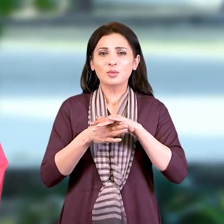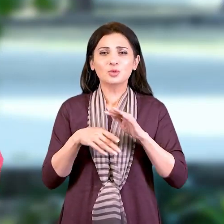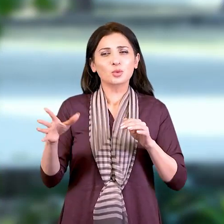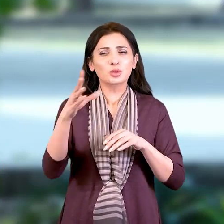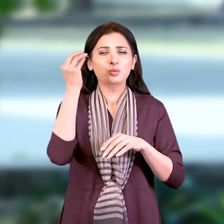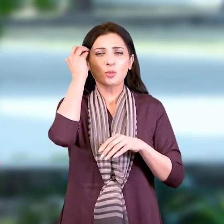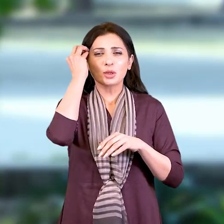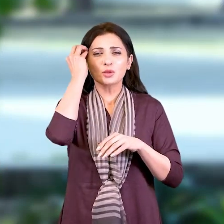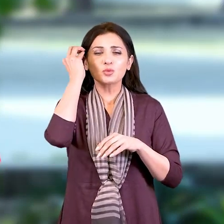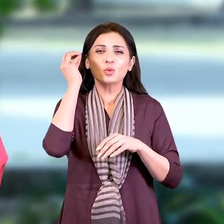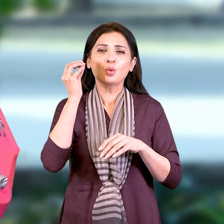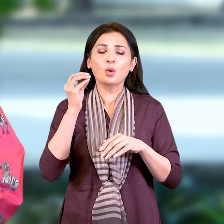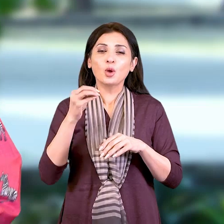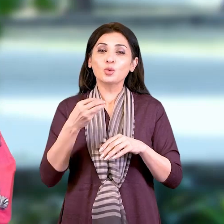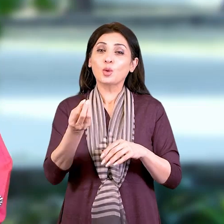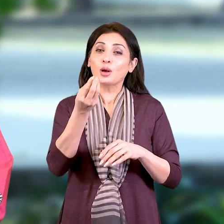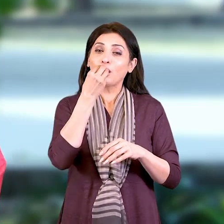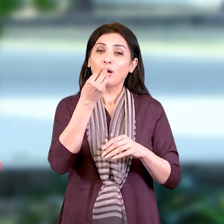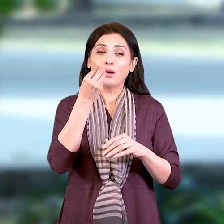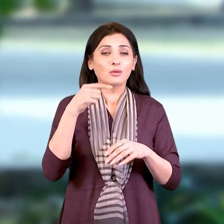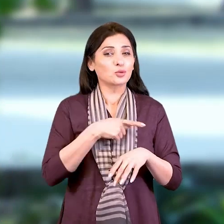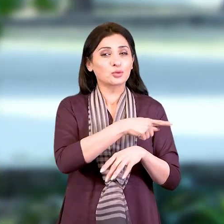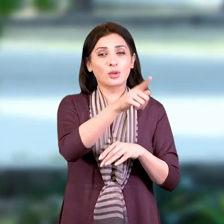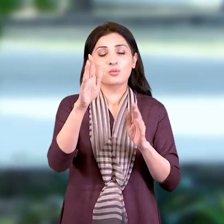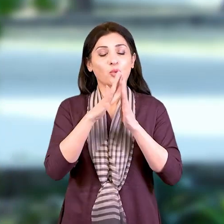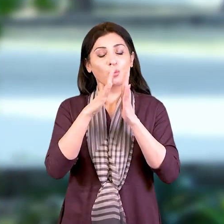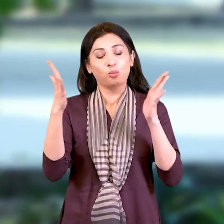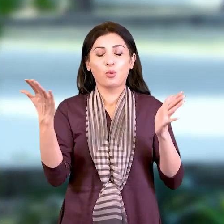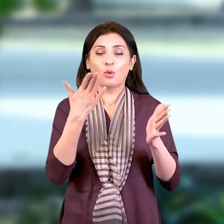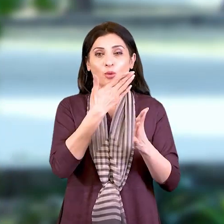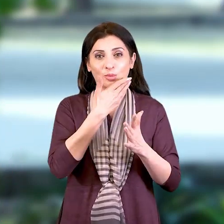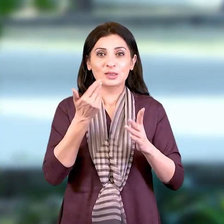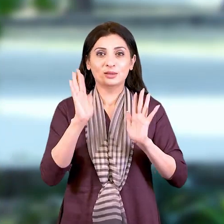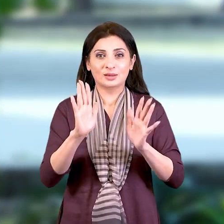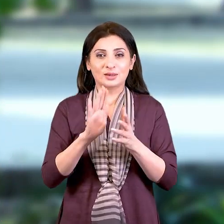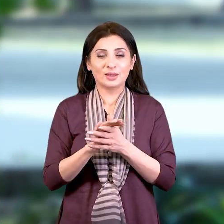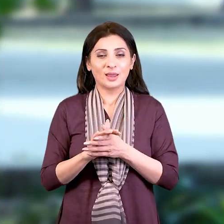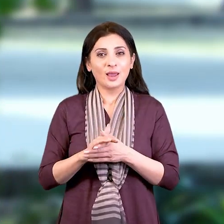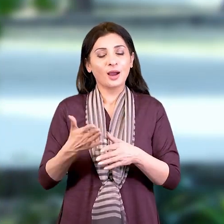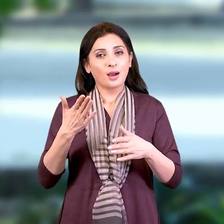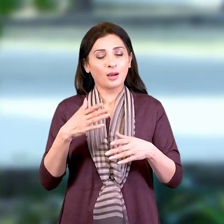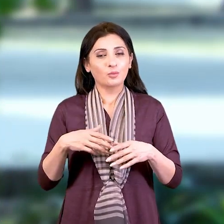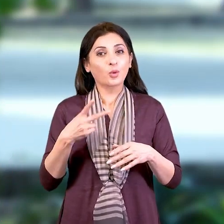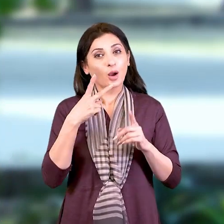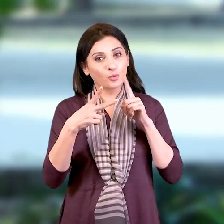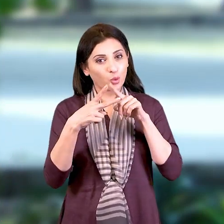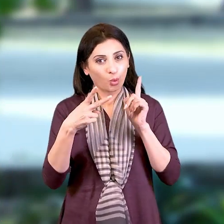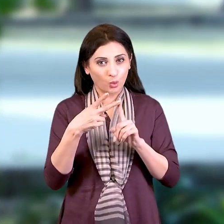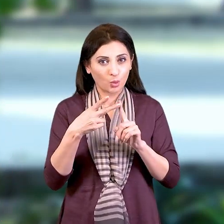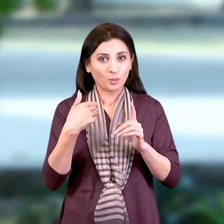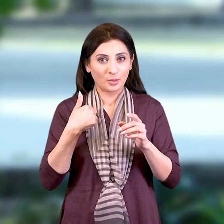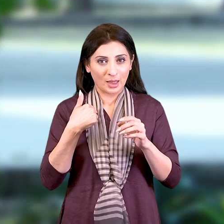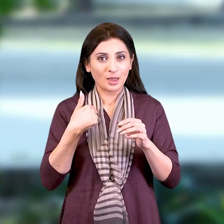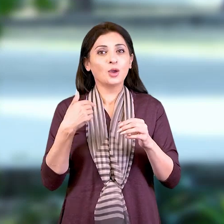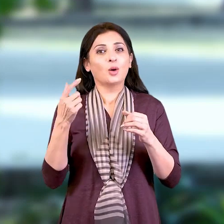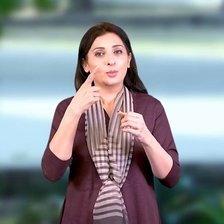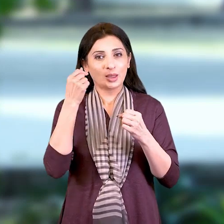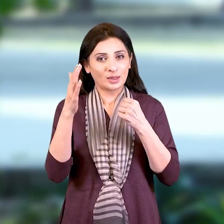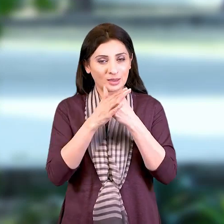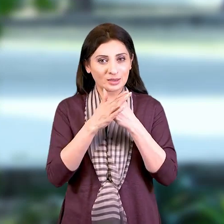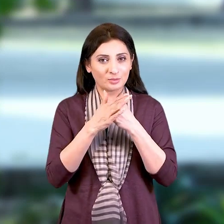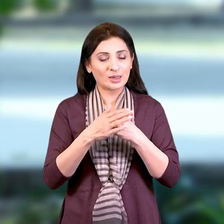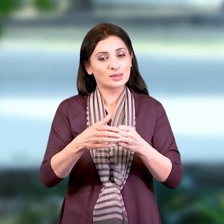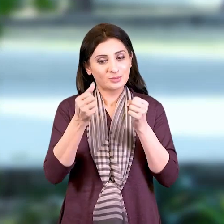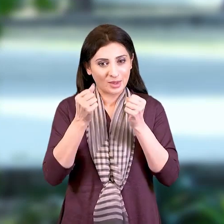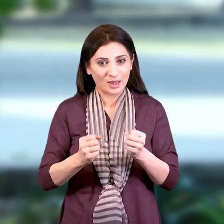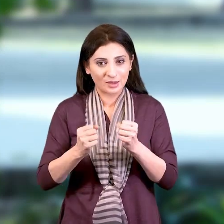पाकिस्तान में तो हमें पता है कि कुछ भी हो जाए खाना पीना तो चलता रहता है. सो वी sat down, put our head together and thought